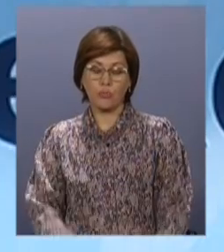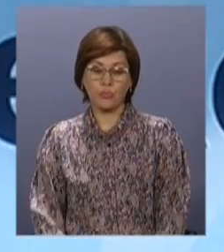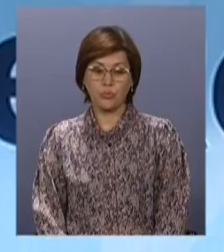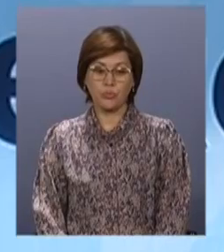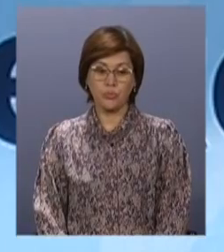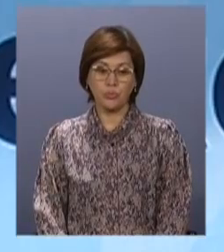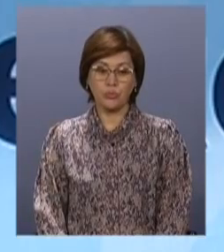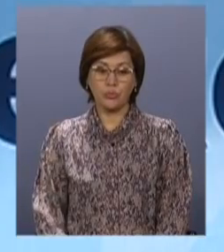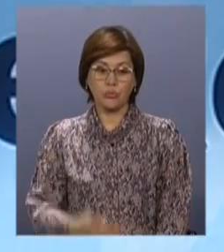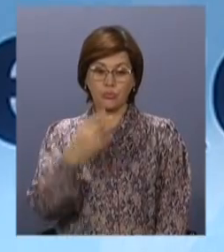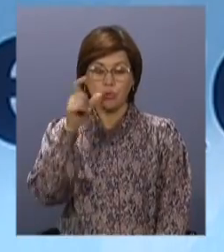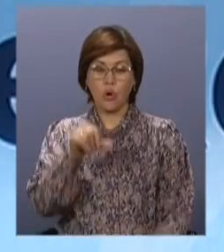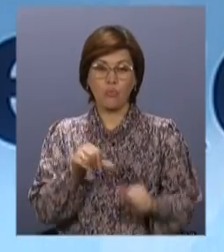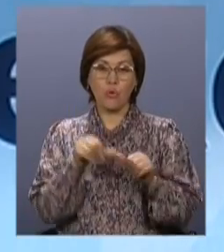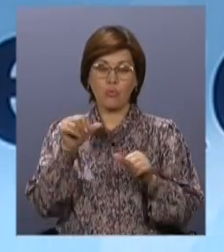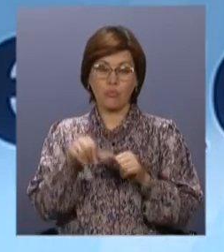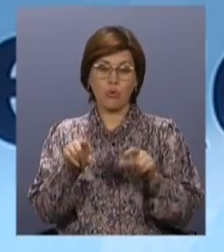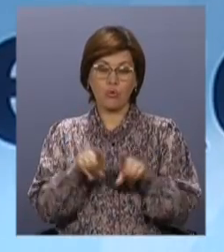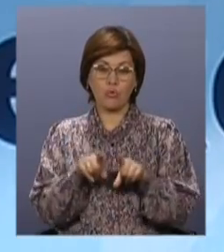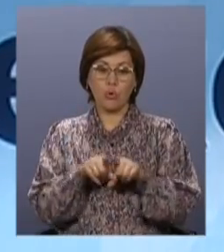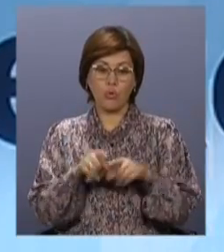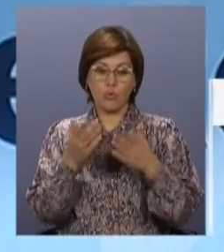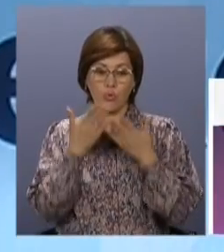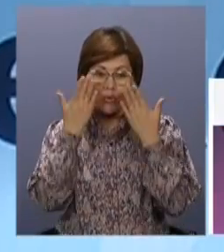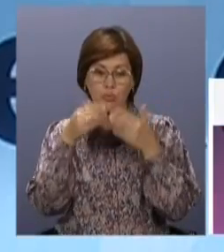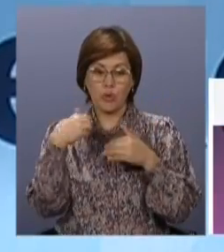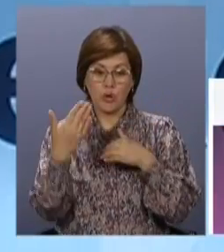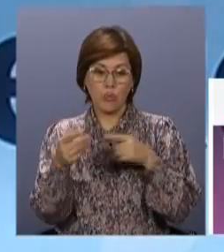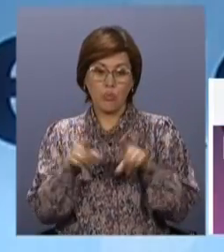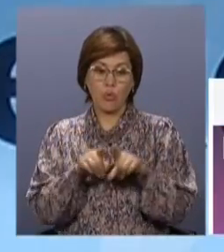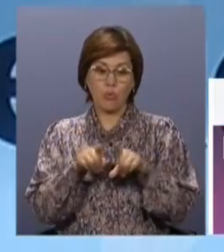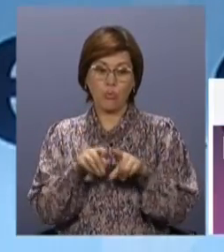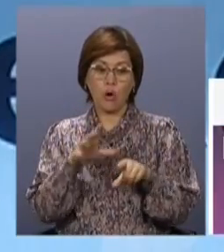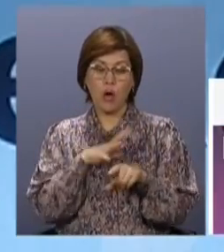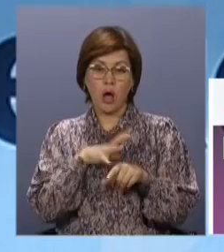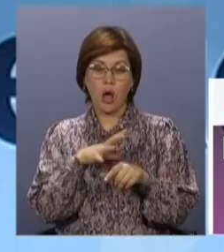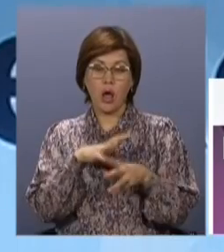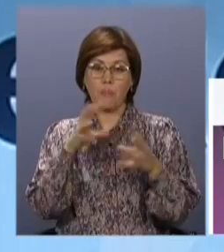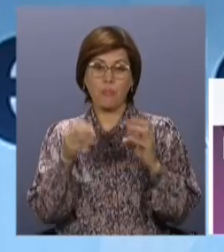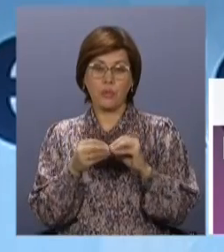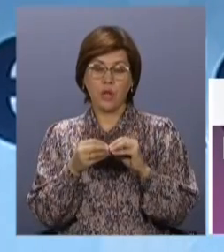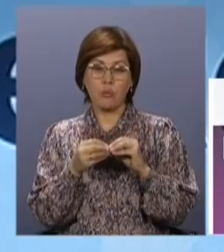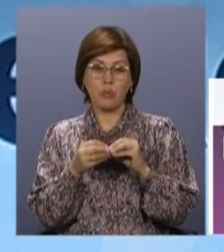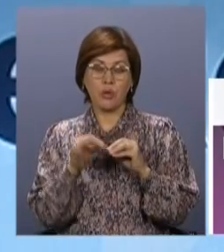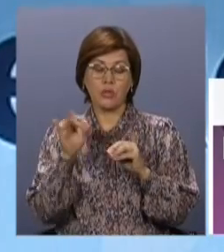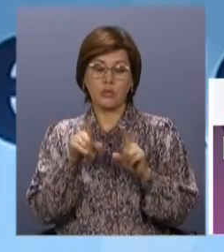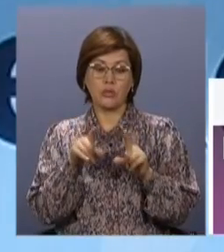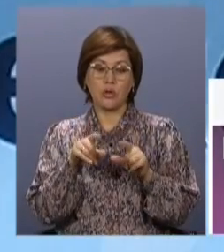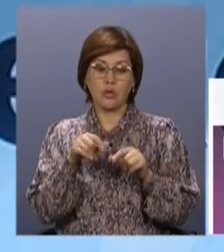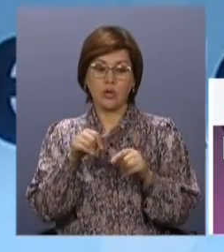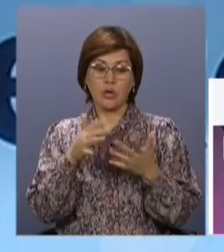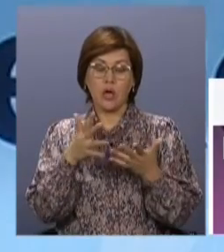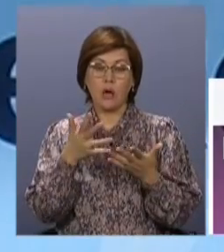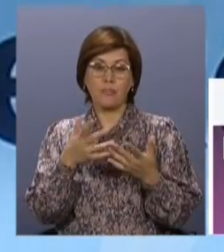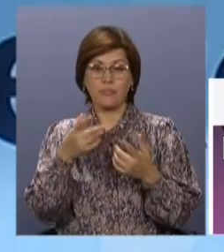Бұл кісінің бір ерекшелігі оқырмандар тарапынан да, жалпы сын жазушылардың тарапынан